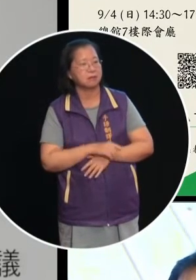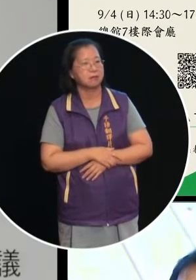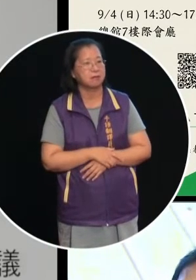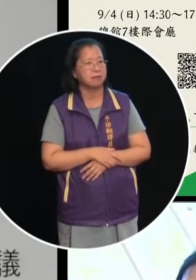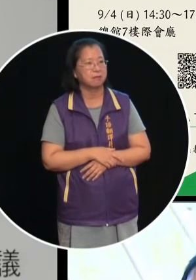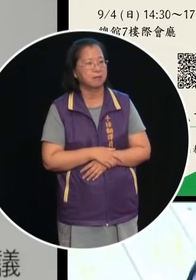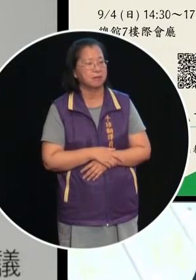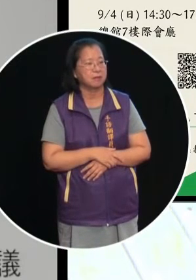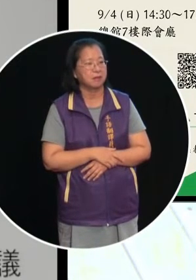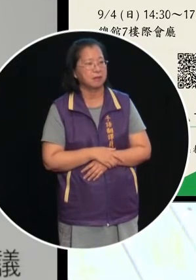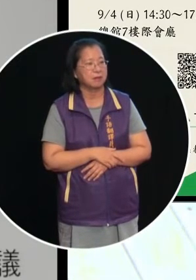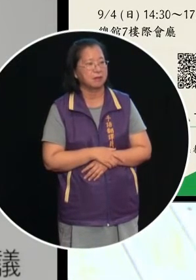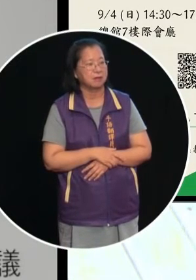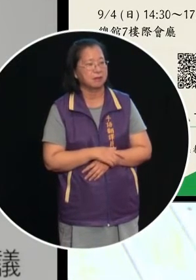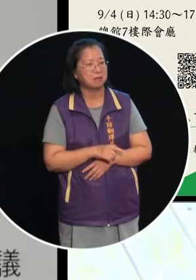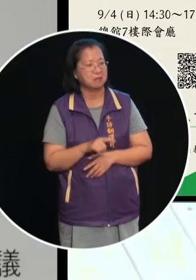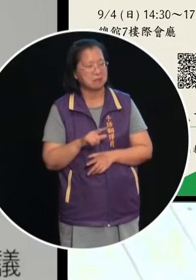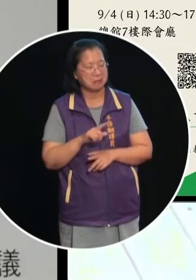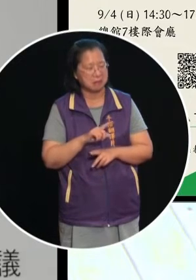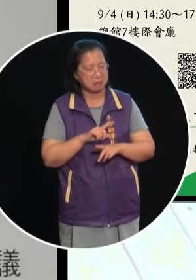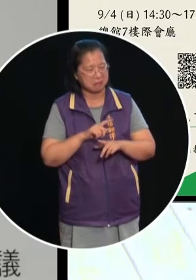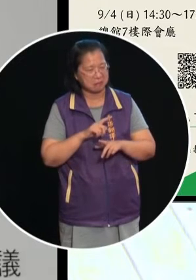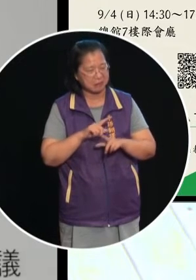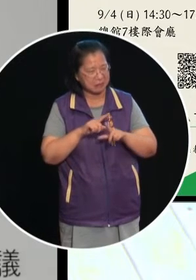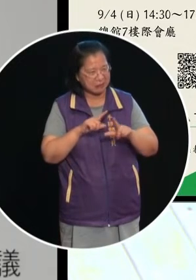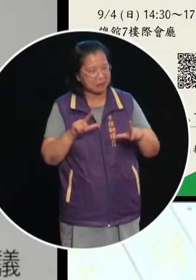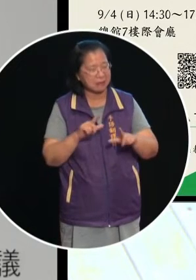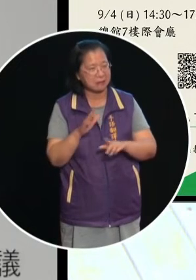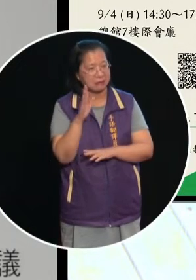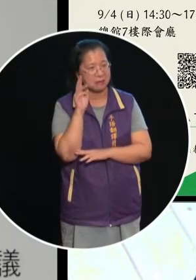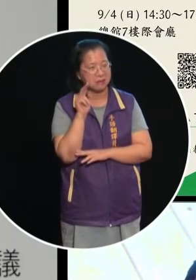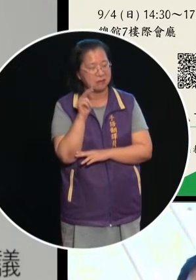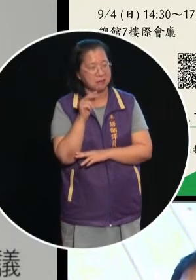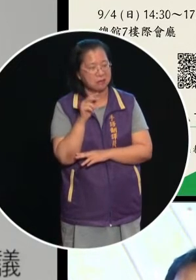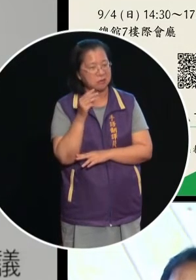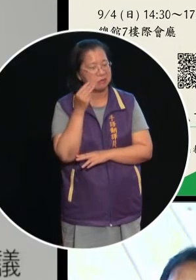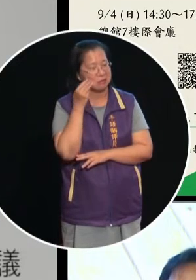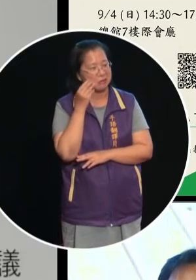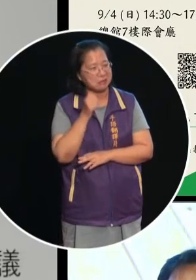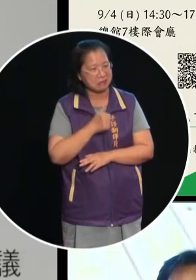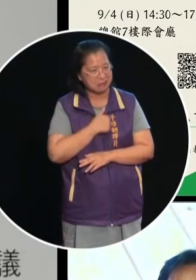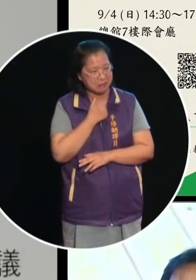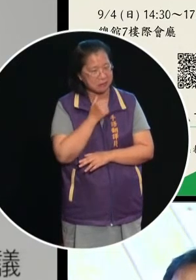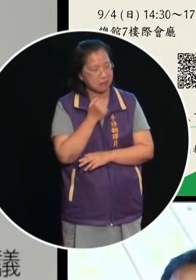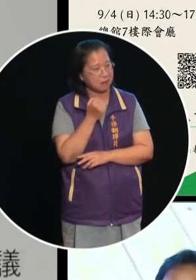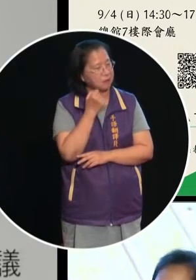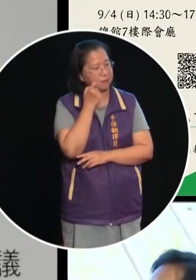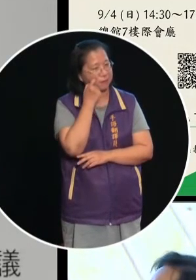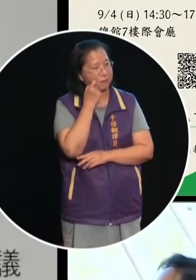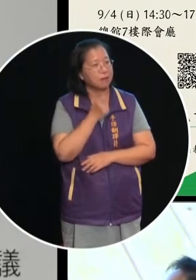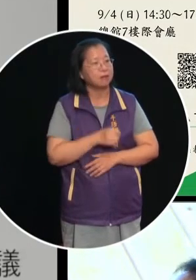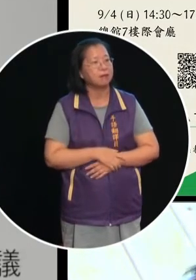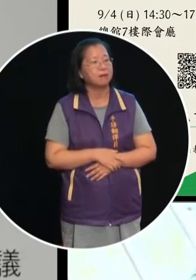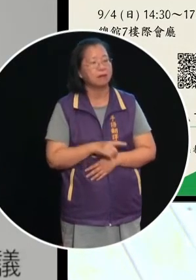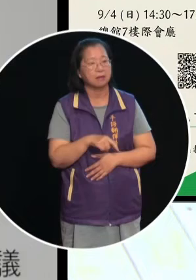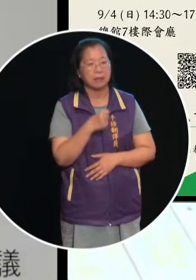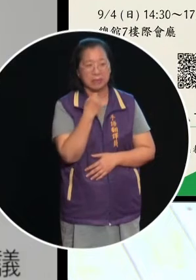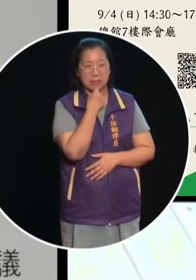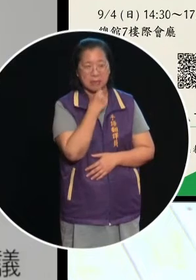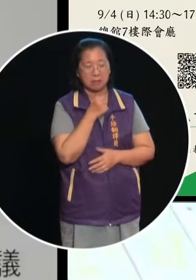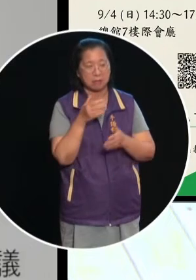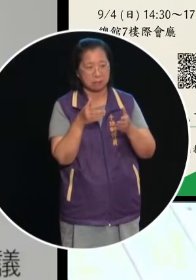以前那么大的政治实力。在这个时候，真正的未来是不透明、不确定。那台湾方